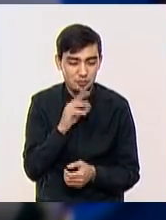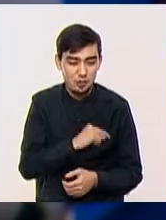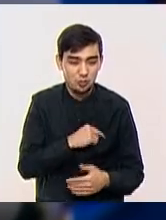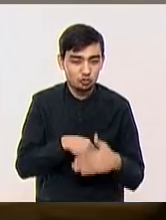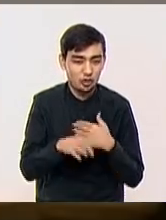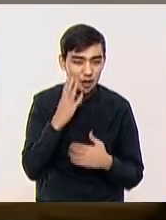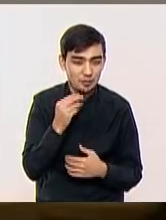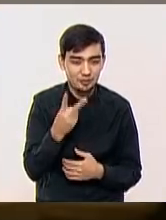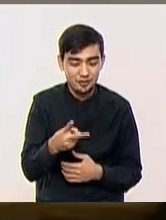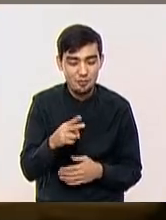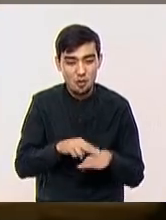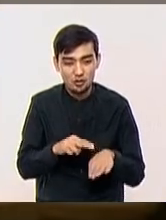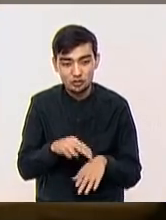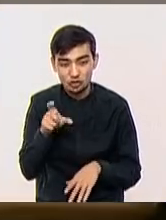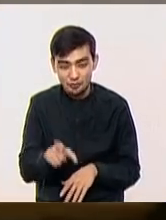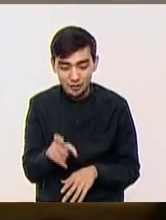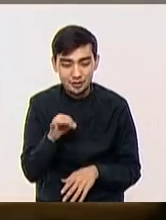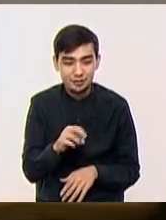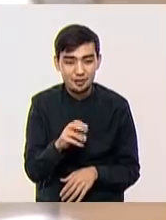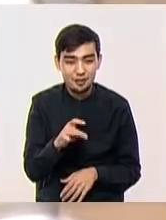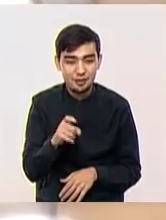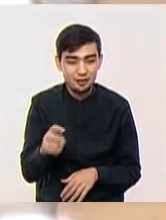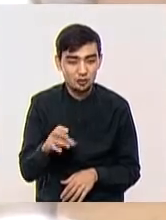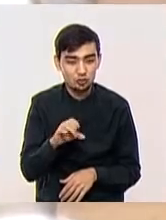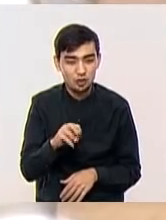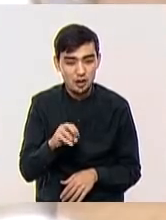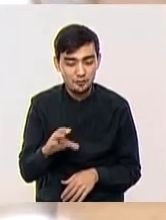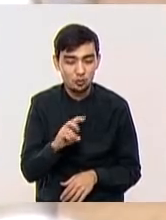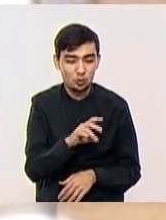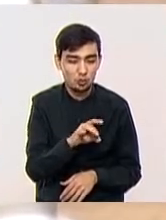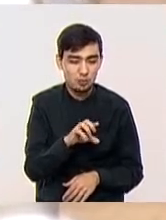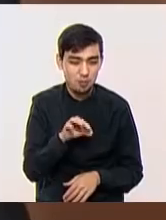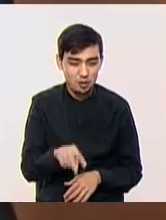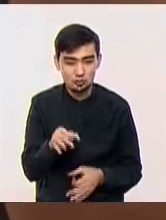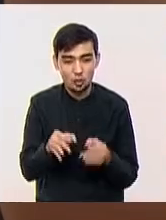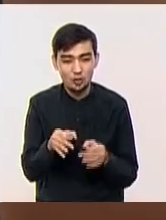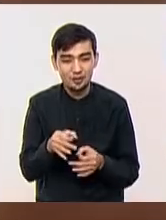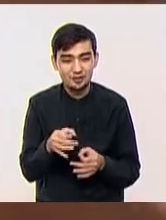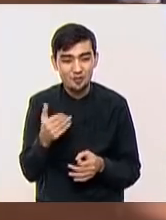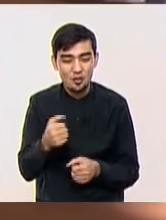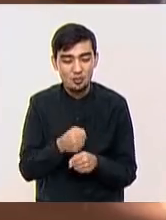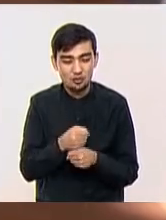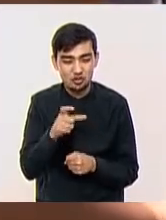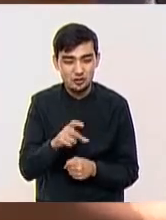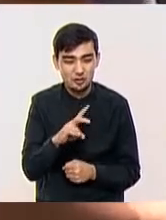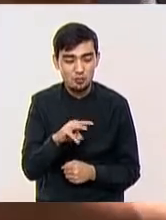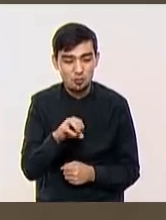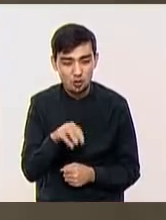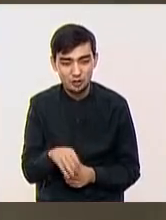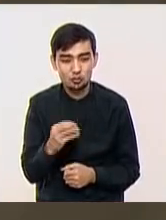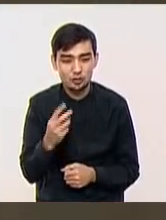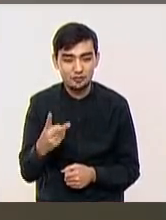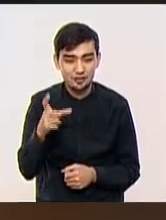кеткен алматылық 2 бірдей полиция қызметкері Дархан Сүлейев пен Нұрбол Байғазиев, сот орындаушы Мұрат Әбенов пен 2 бейбіт